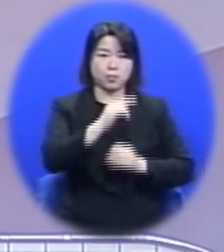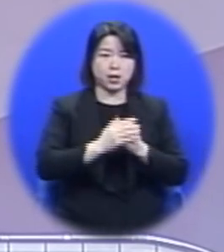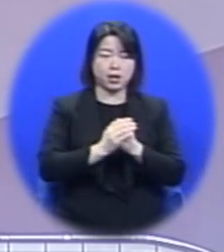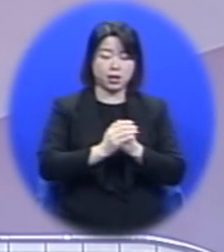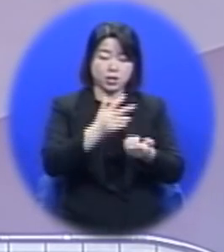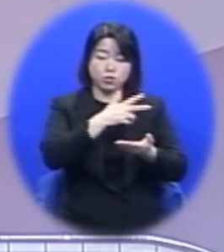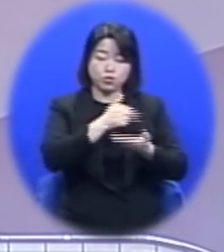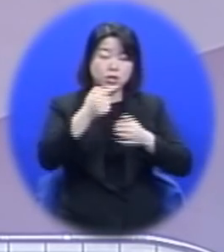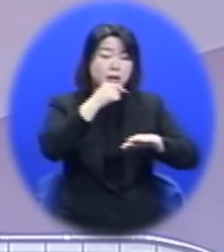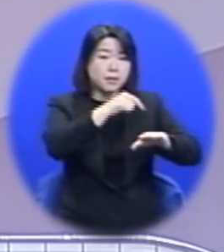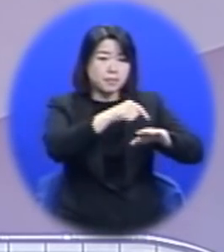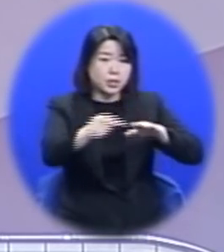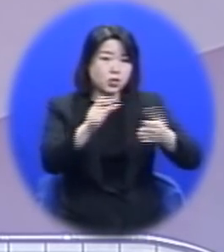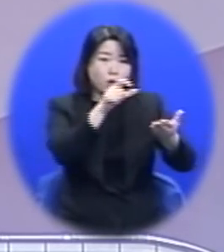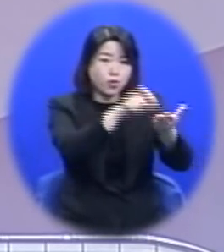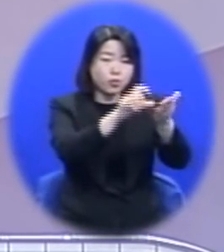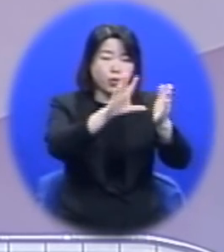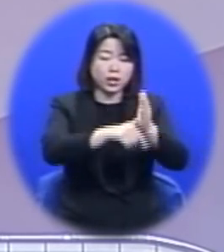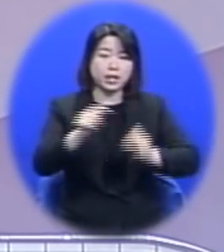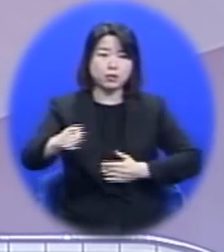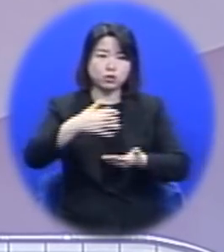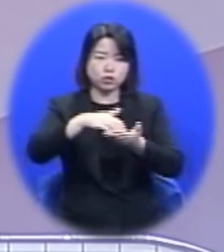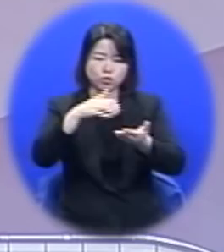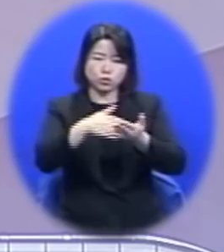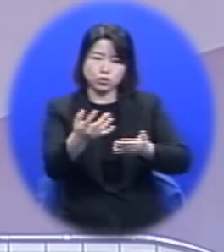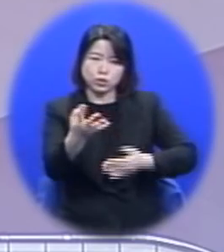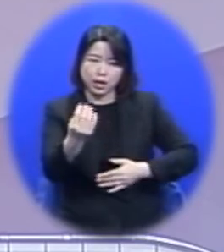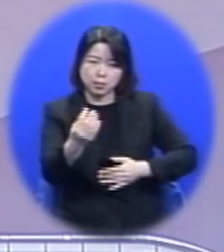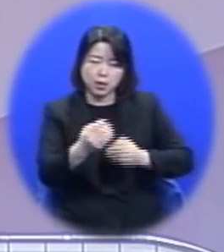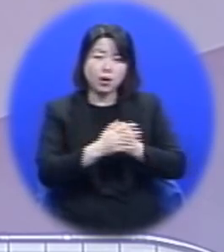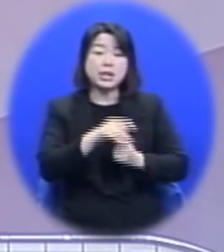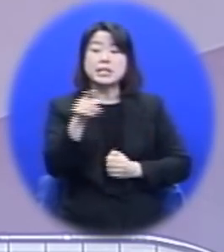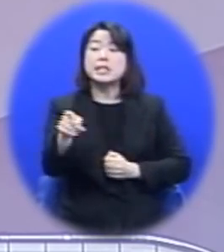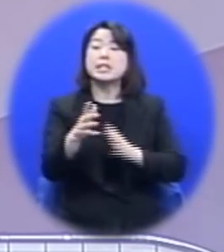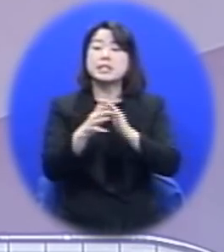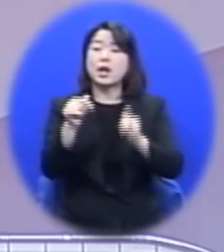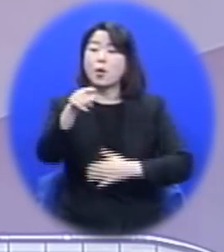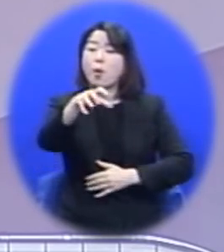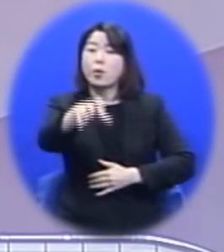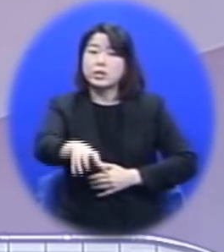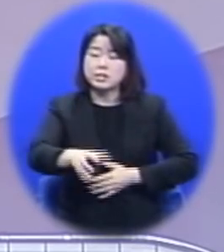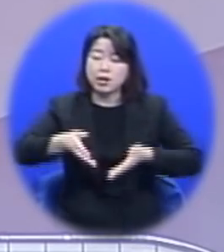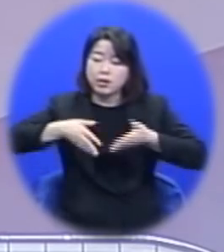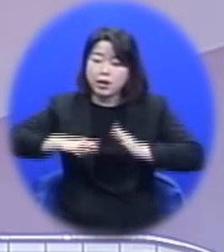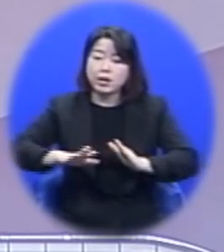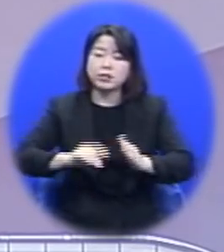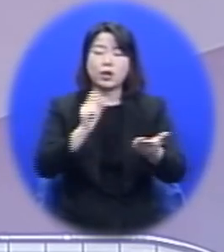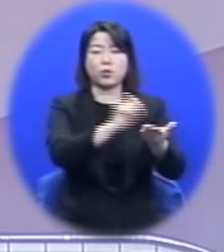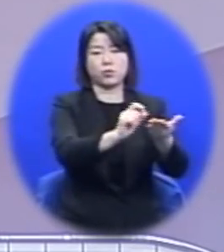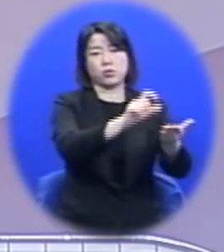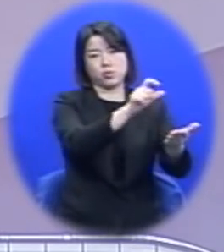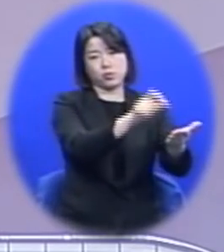민족들을 등록하실 때에 그 수를 세시며 이 사람이 거기에서 났다고 기록하실 것이다.